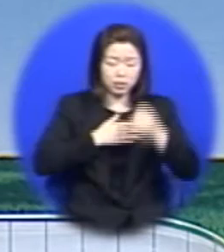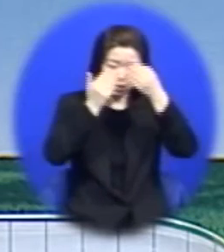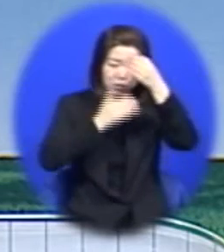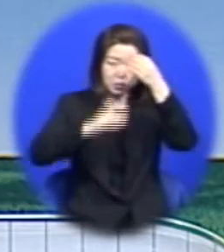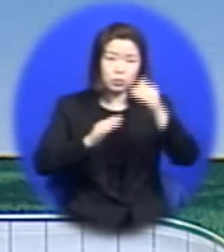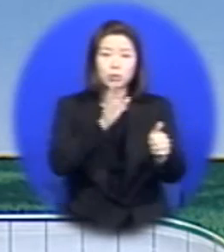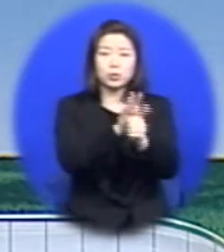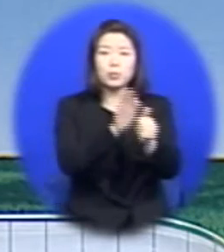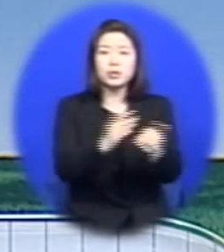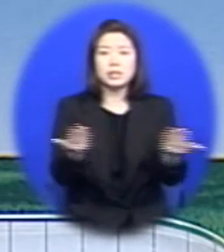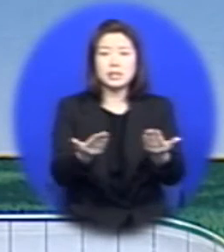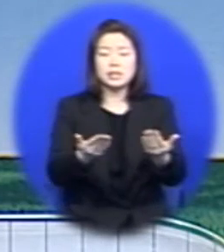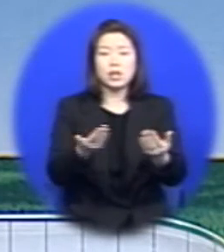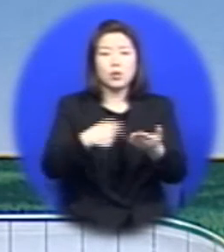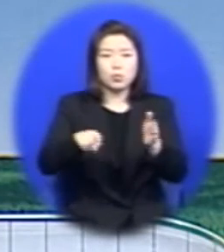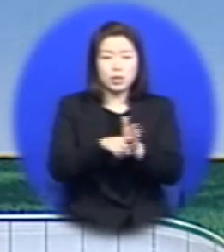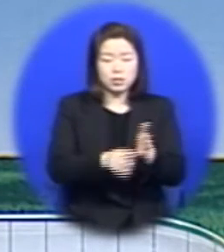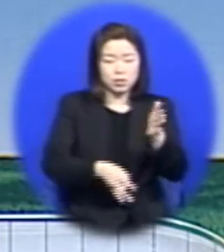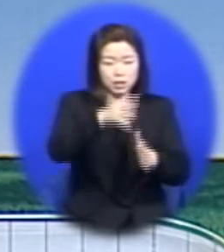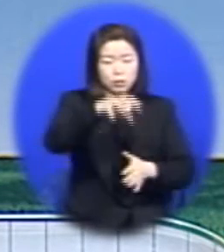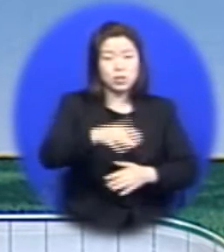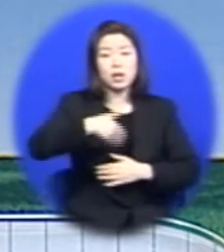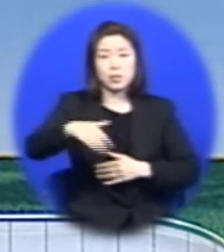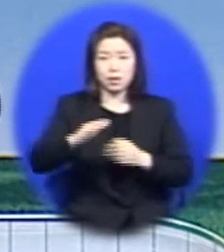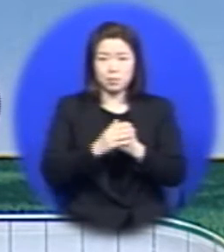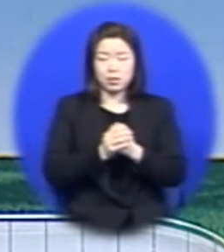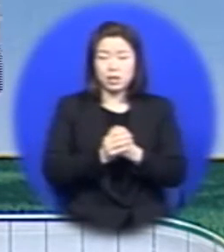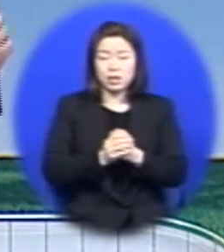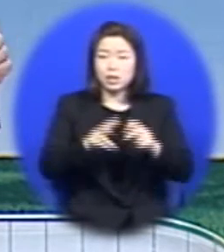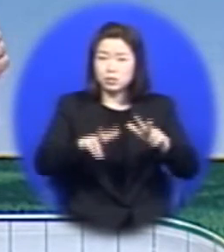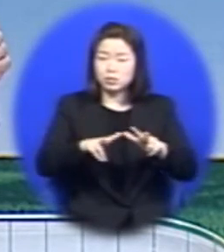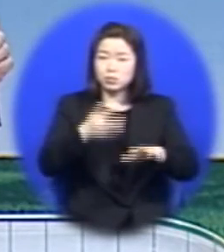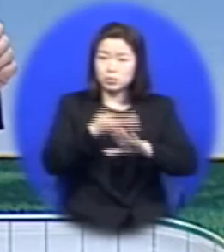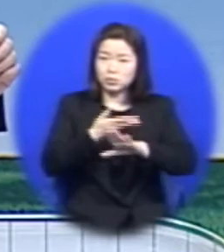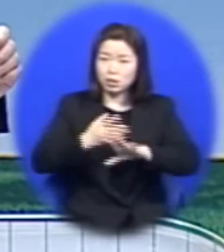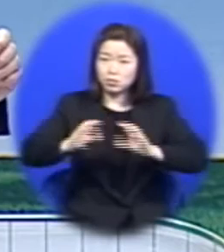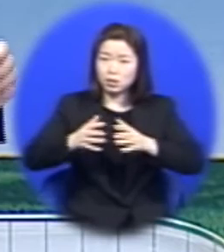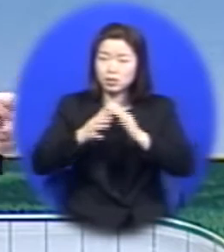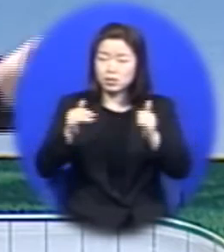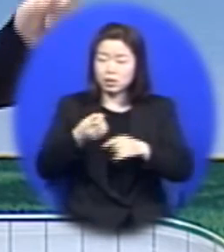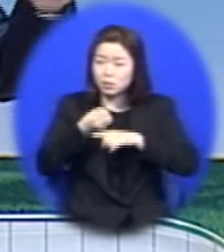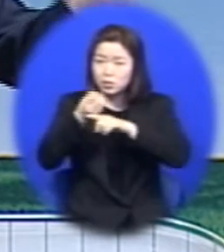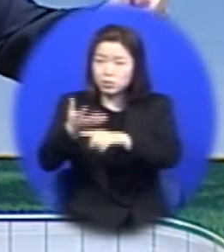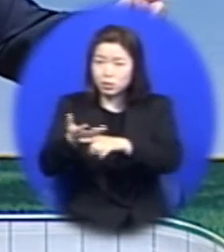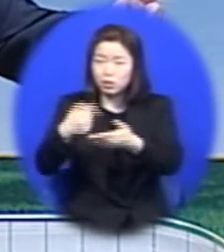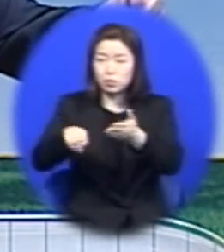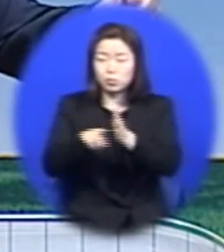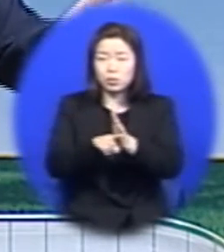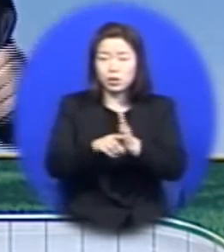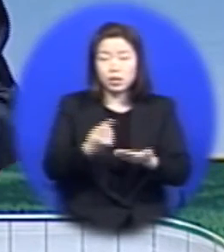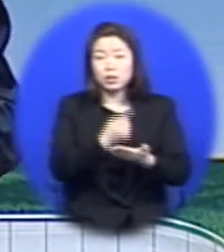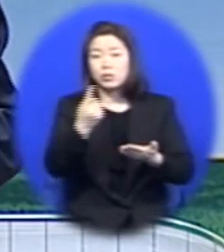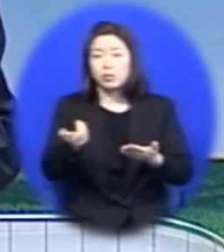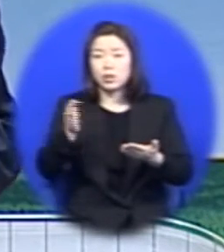일로 예루살렘에 갑니다. 지금 이방인 선교를 하러 떠나놓고서 다른 사람이 복음 전한